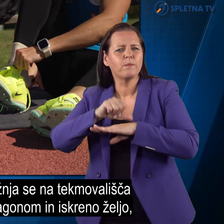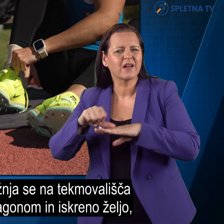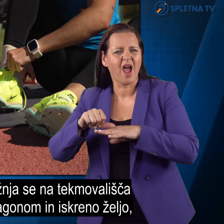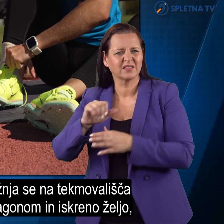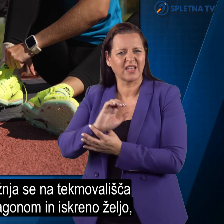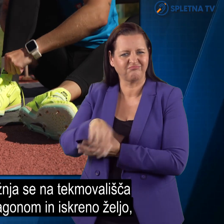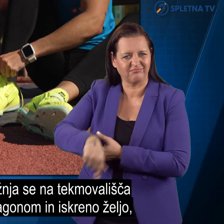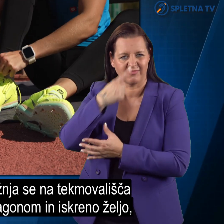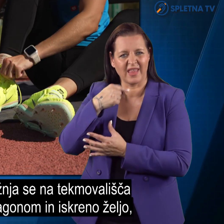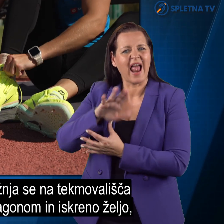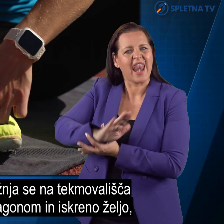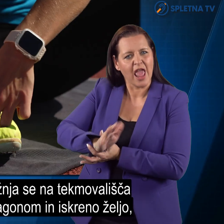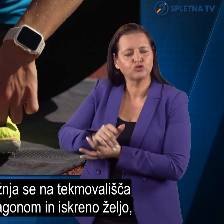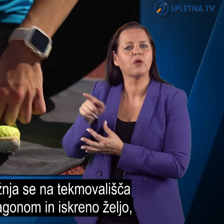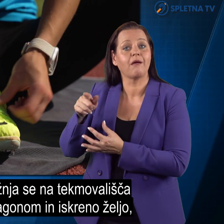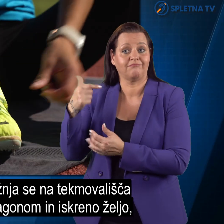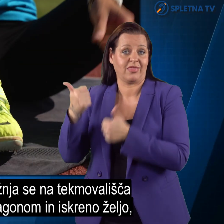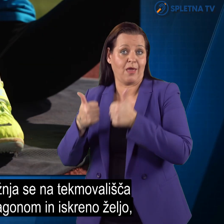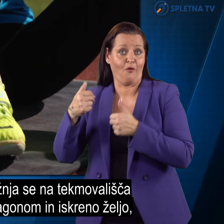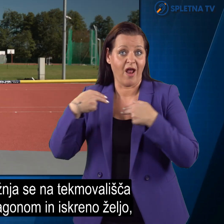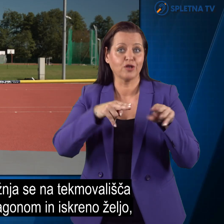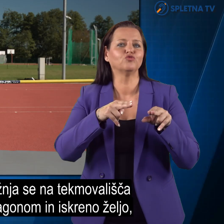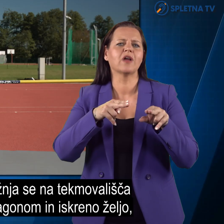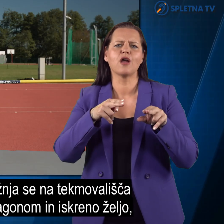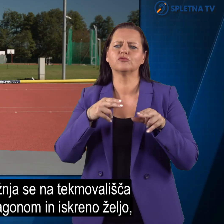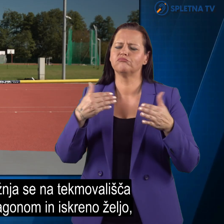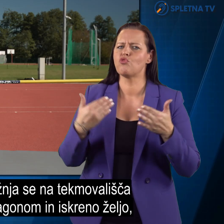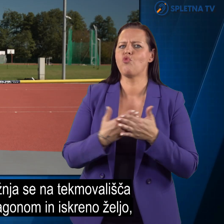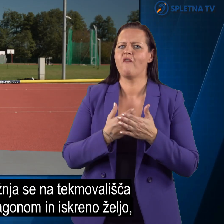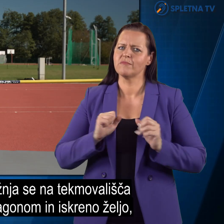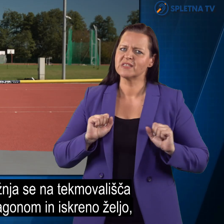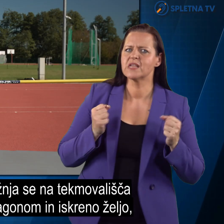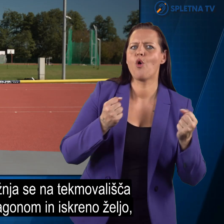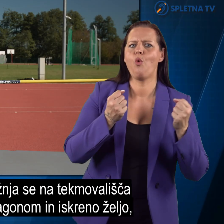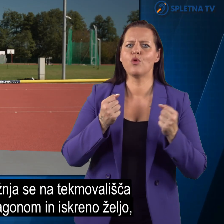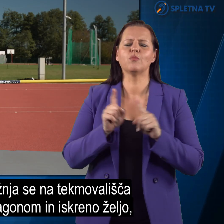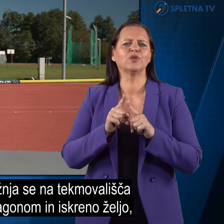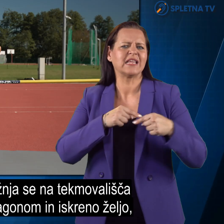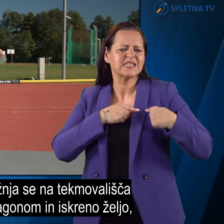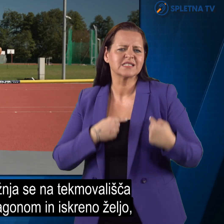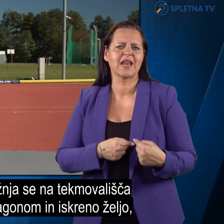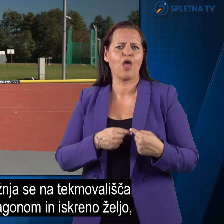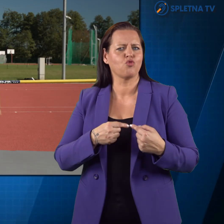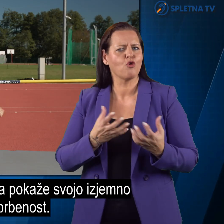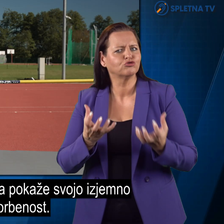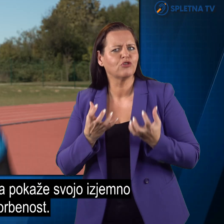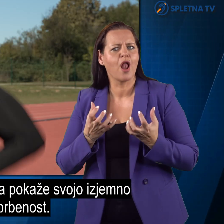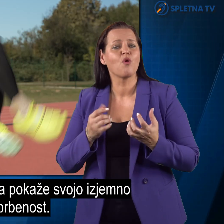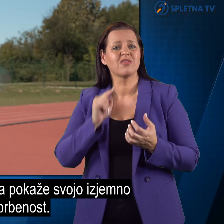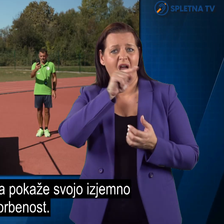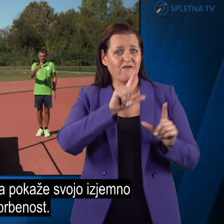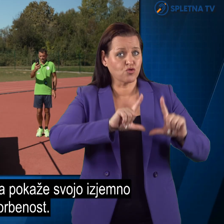gležnja se na tekmovališča vrača z novim zagonom in iskreno željo, da v Tokiu znova pokaže